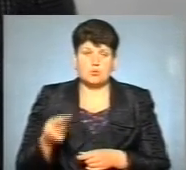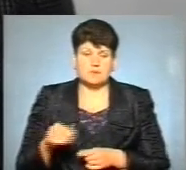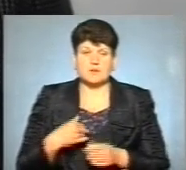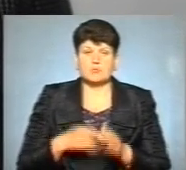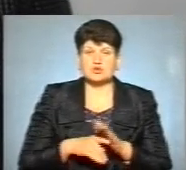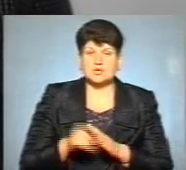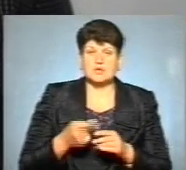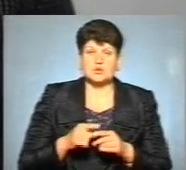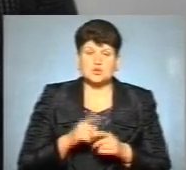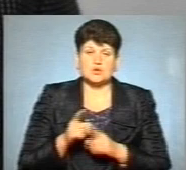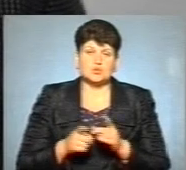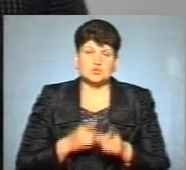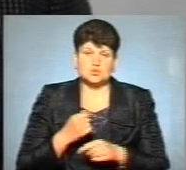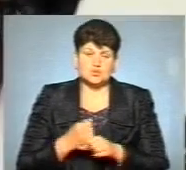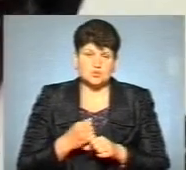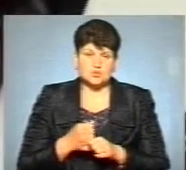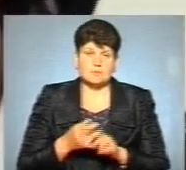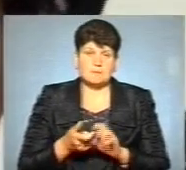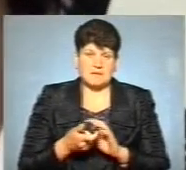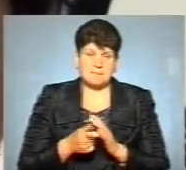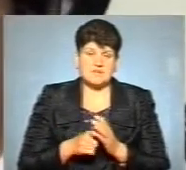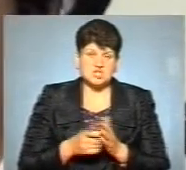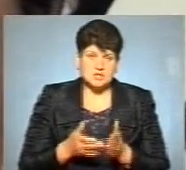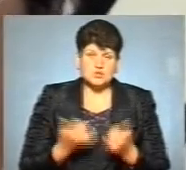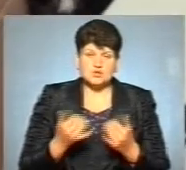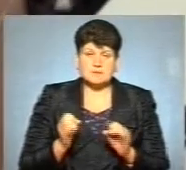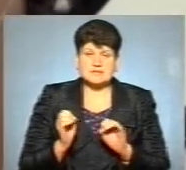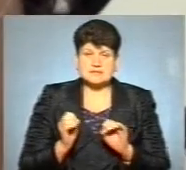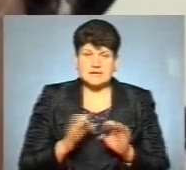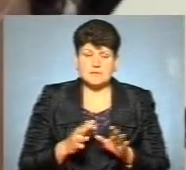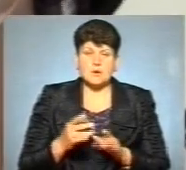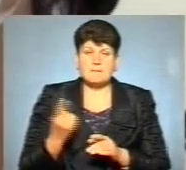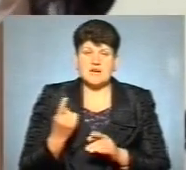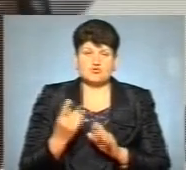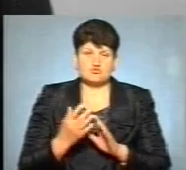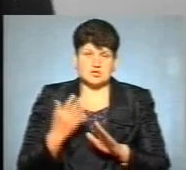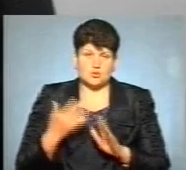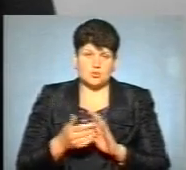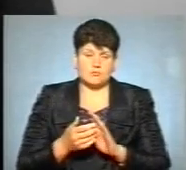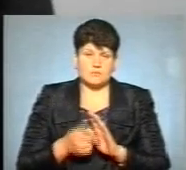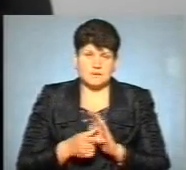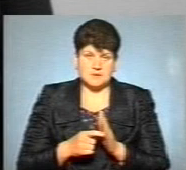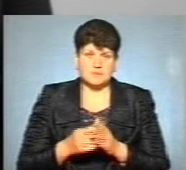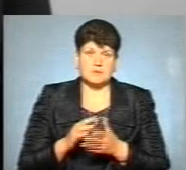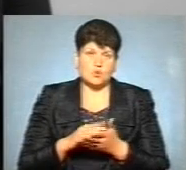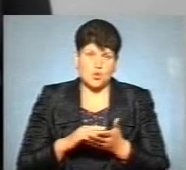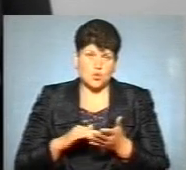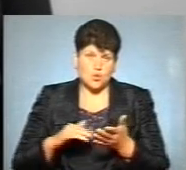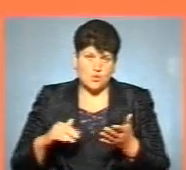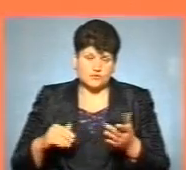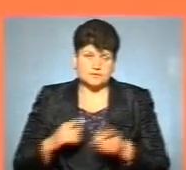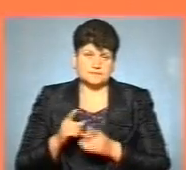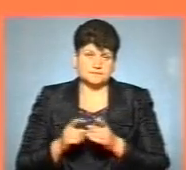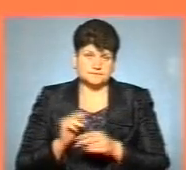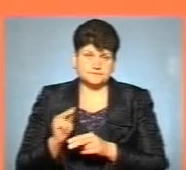почали цю реконструкцію цього приміщення. Сьогодні ми здаємо тільки першу чергу цього приміщення, ми ще продовжуємо